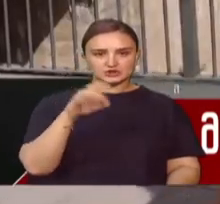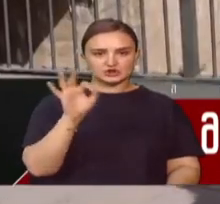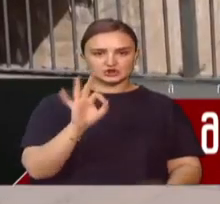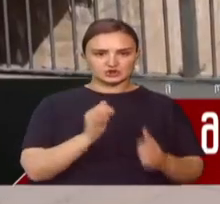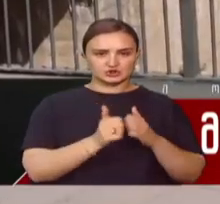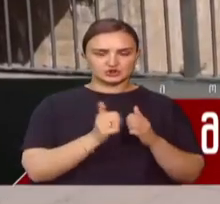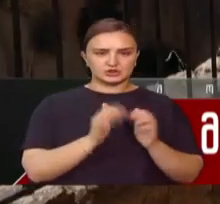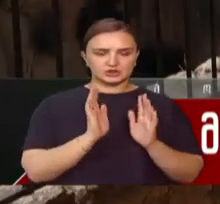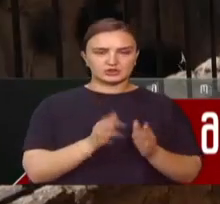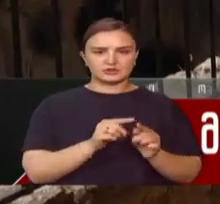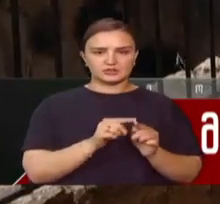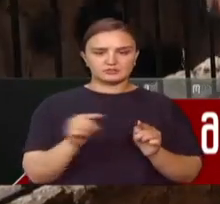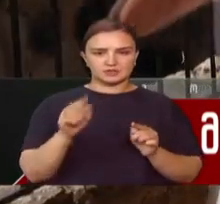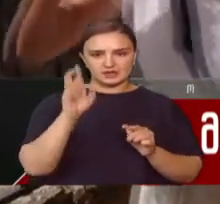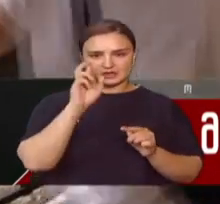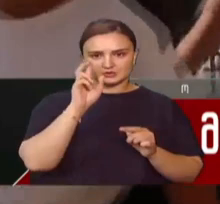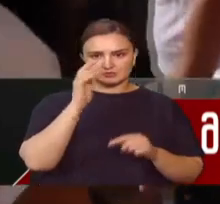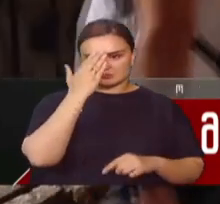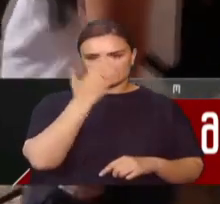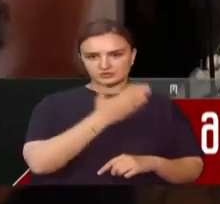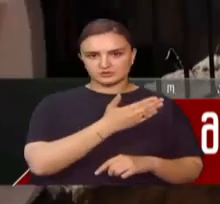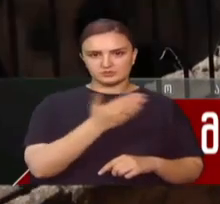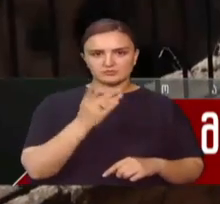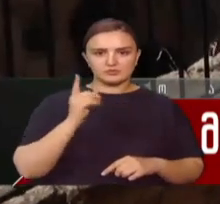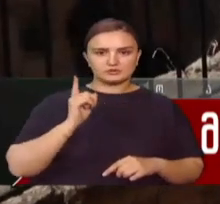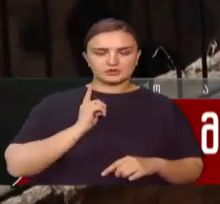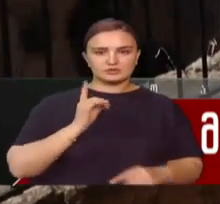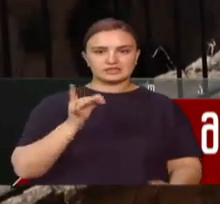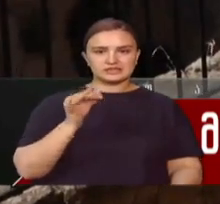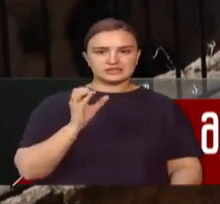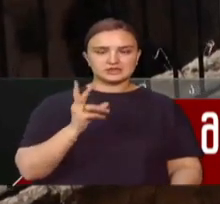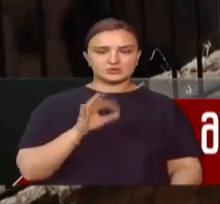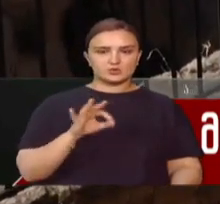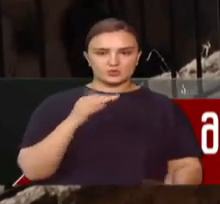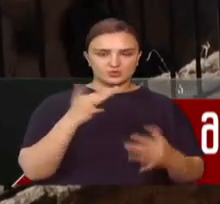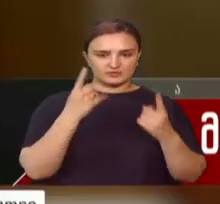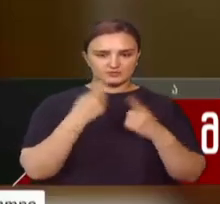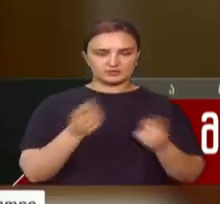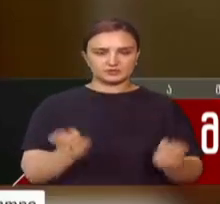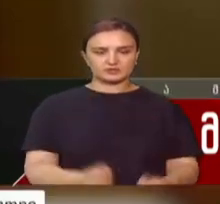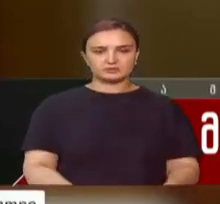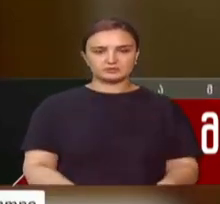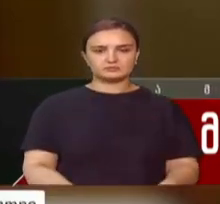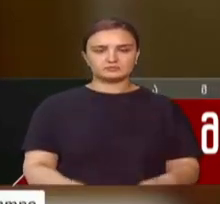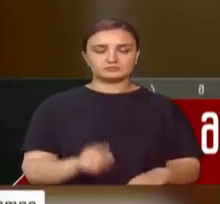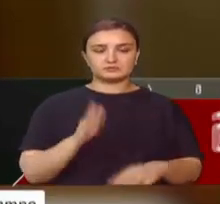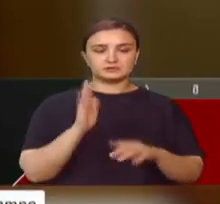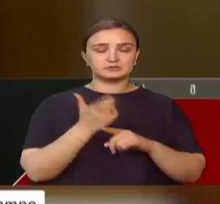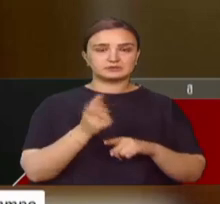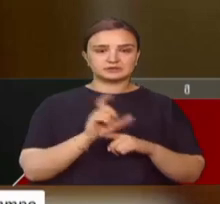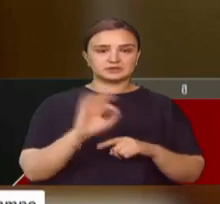და ინტენსიური იქნება. ხელისუფლება მოსახლეობას მოსალოდნელი რისკების შესახებ უკვე აფრთხილებს. ეს იქნება